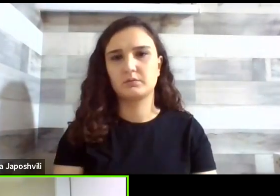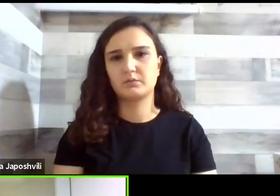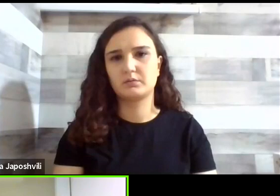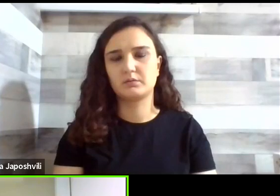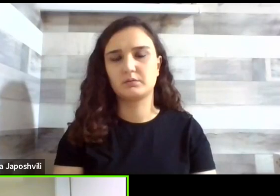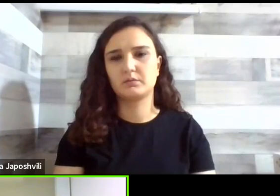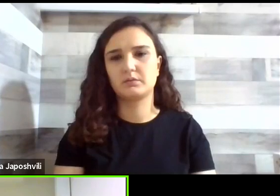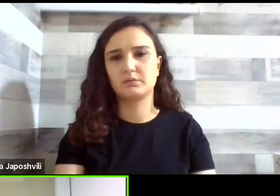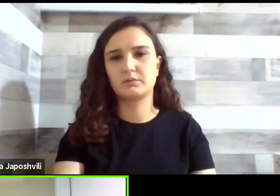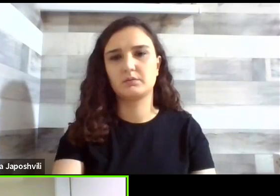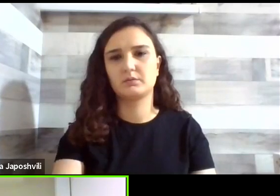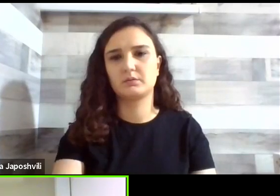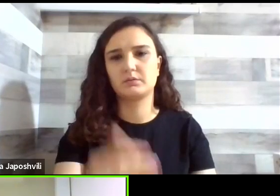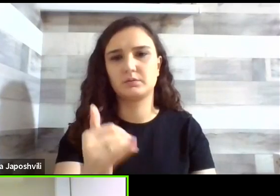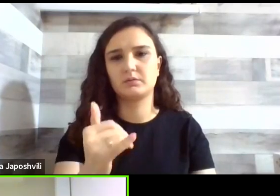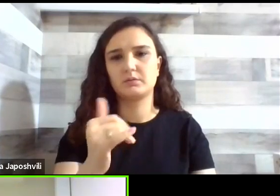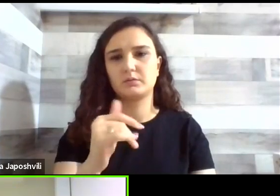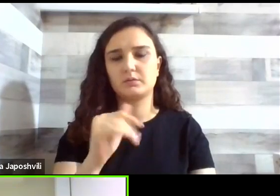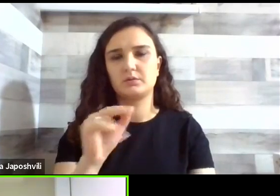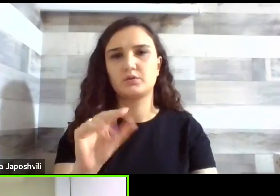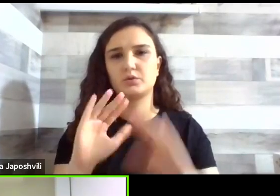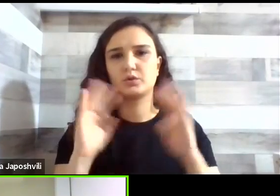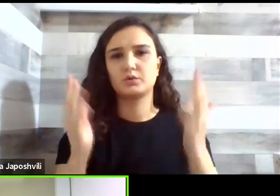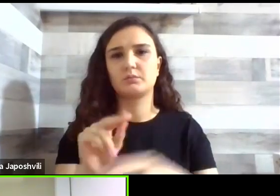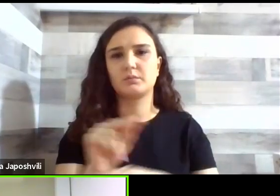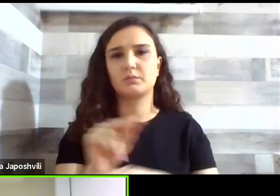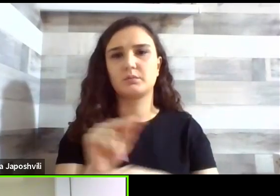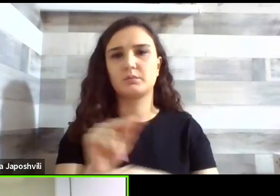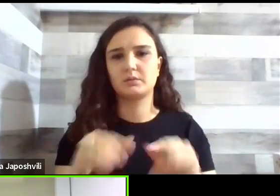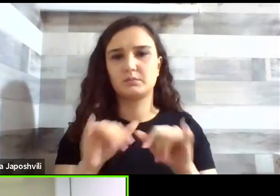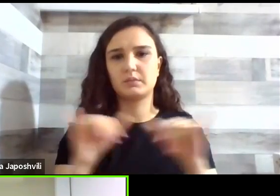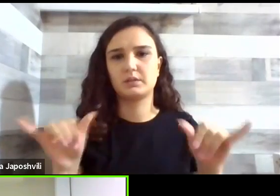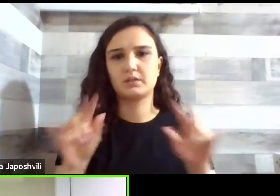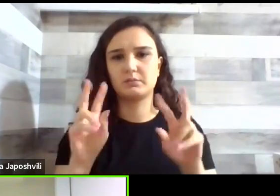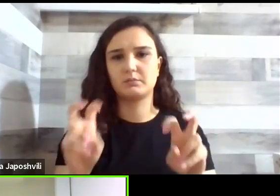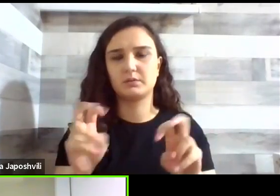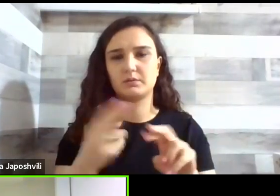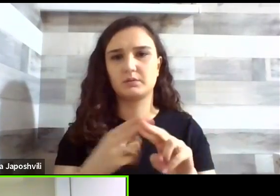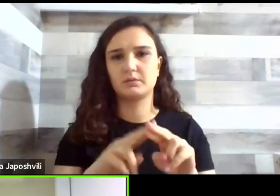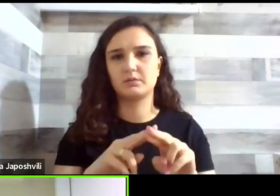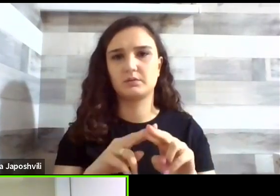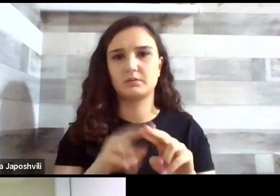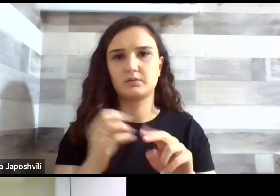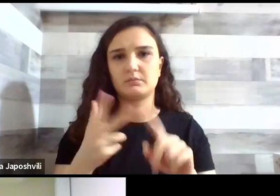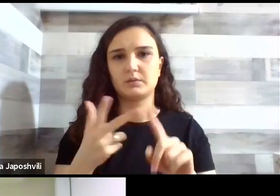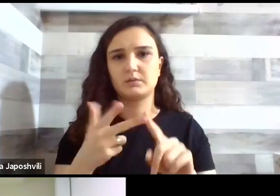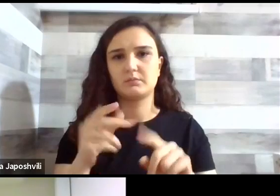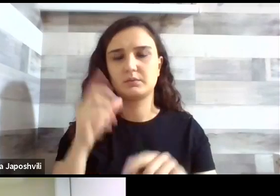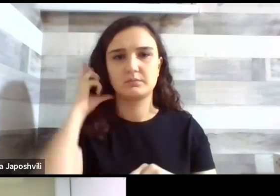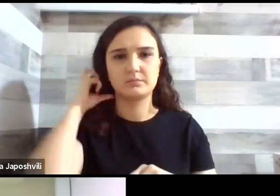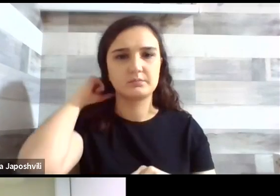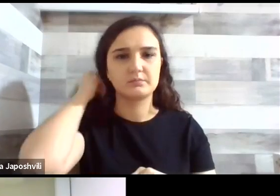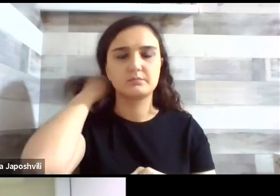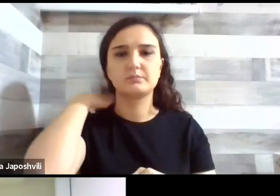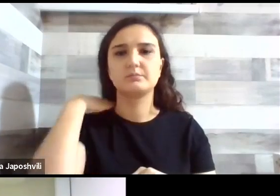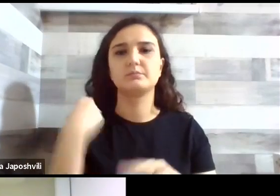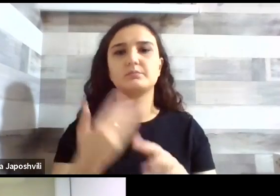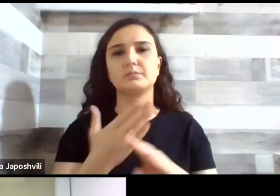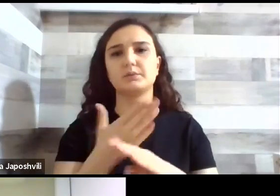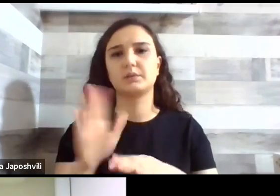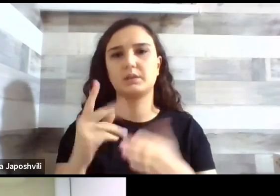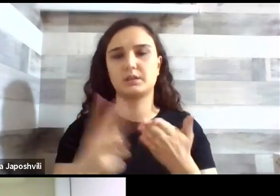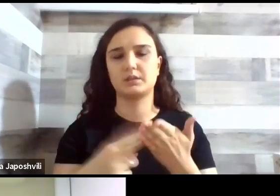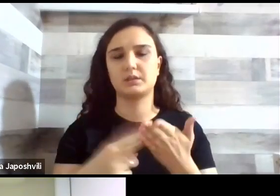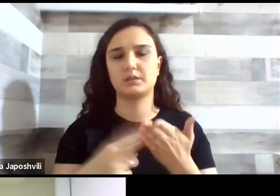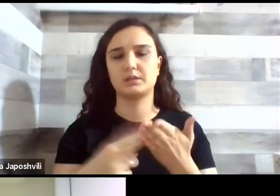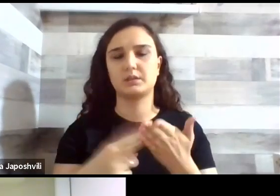აუბრობდით სოციალური რეაბილიტაციის სერვისები პანდემიისას, ასე ვთქვათ, კიდე მესამე. დიახ, ეს კიდევ ცალკე გზამკვლევია,